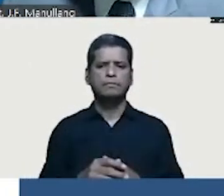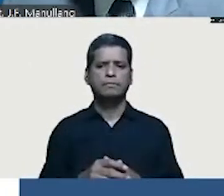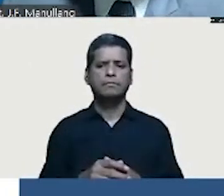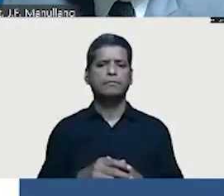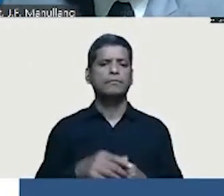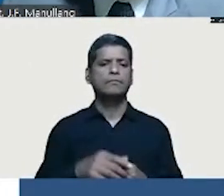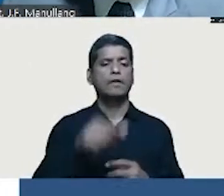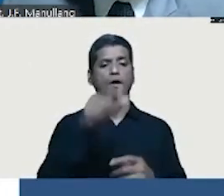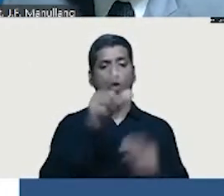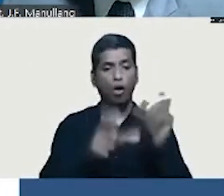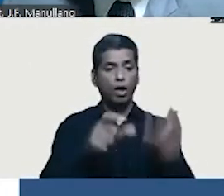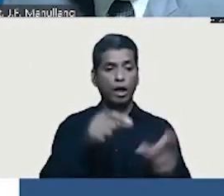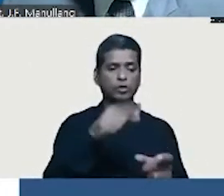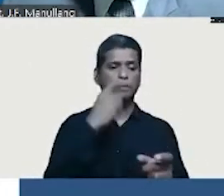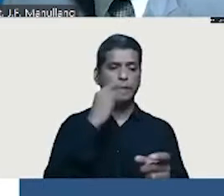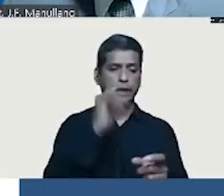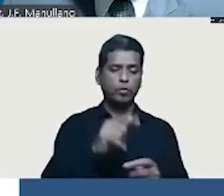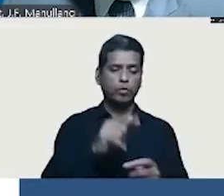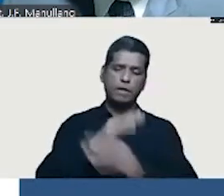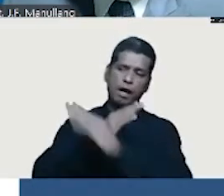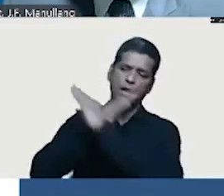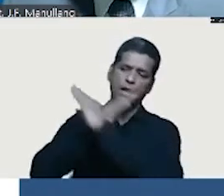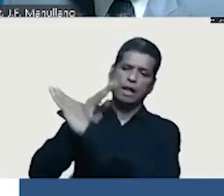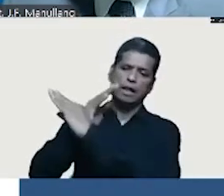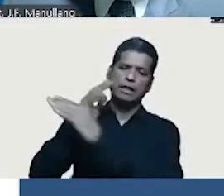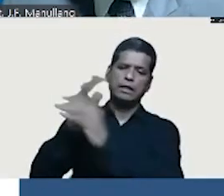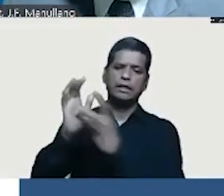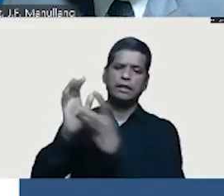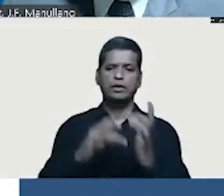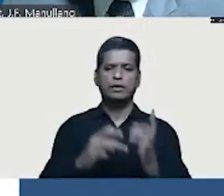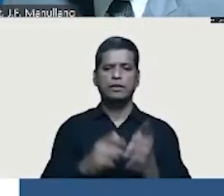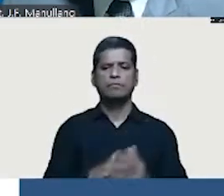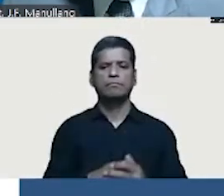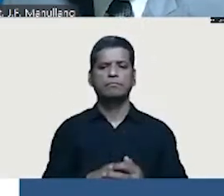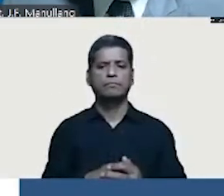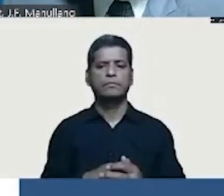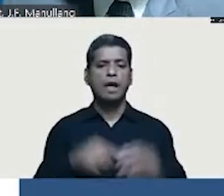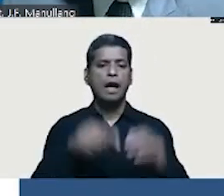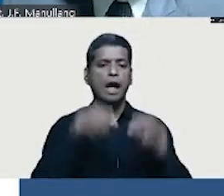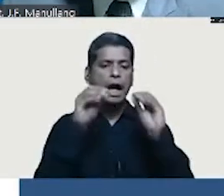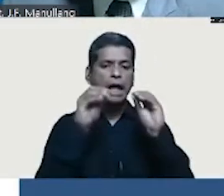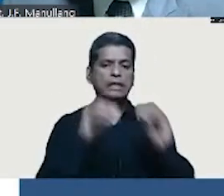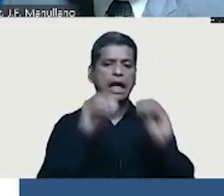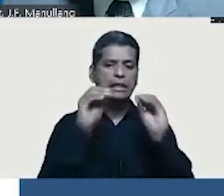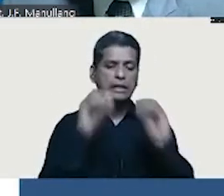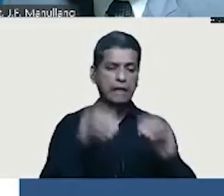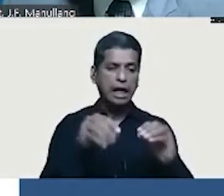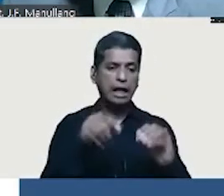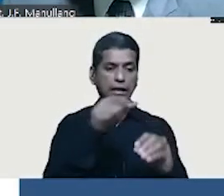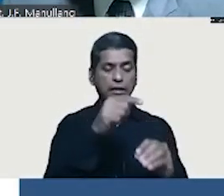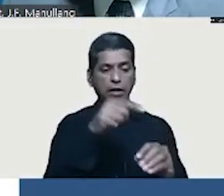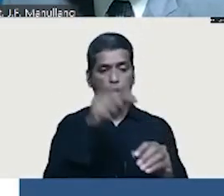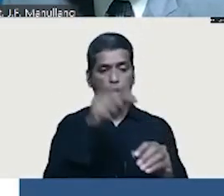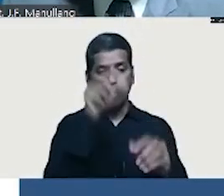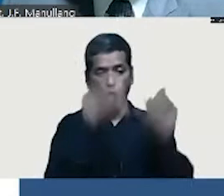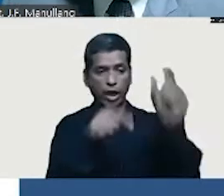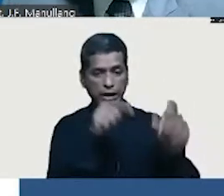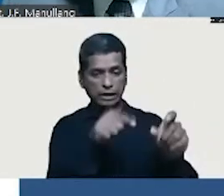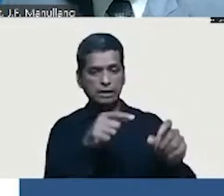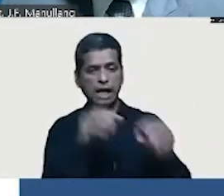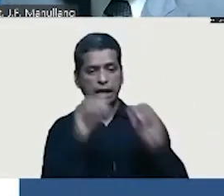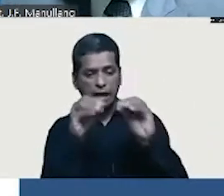brosis naon orang ini ajaran-ajaran ini konsep-konsep seperti yang